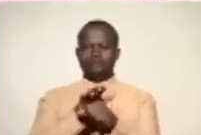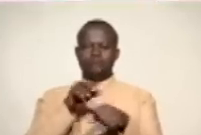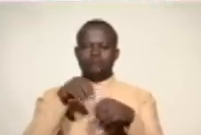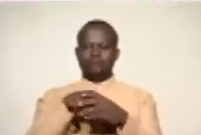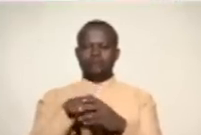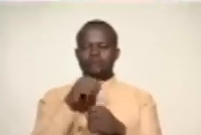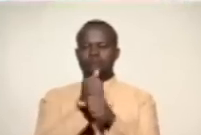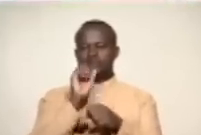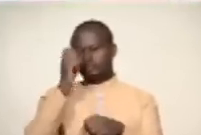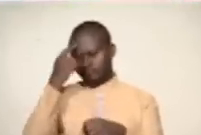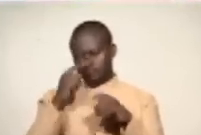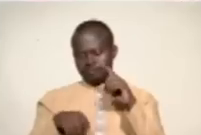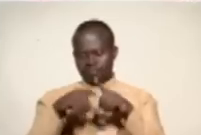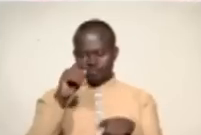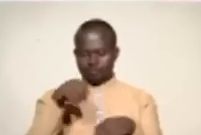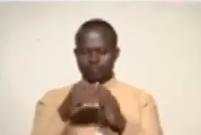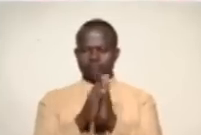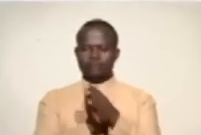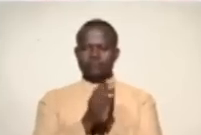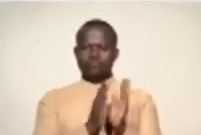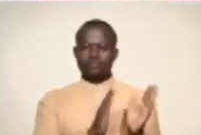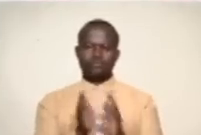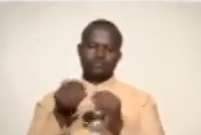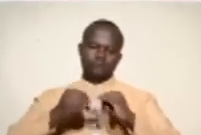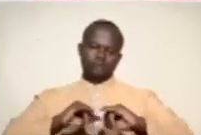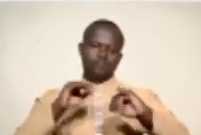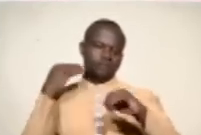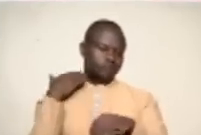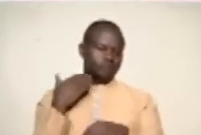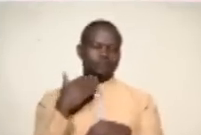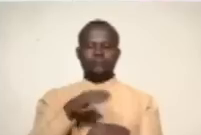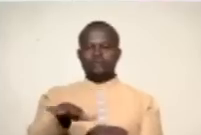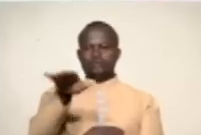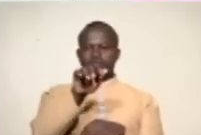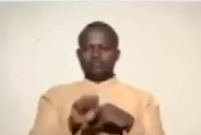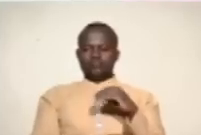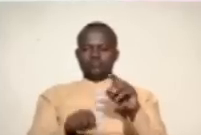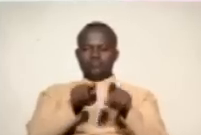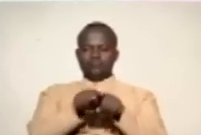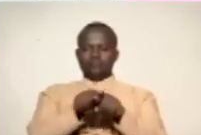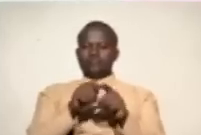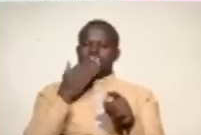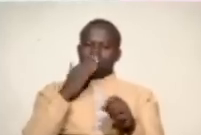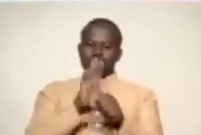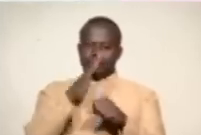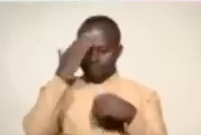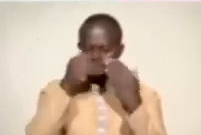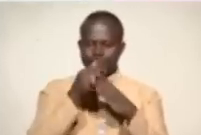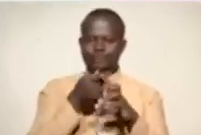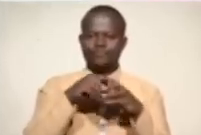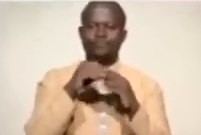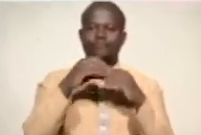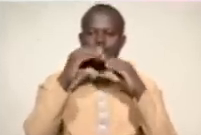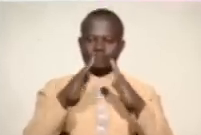bara abakozi ba leta bishwe. Mu mateka yitegurwa n'ishyirwa mu bikorwa rya Jenoside, Intara y'Amajyepfo ifatwa nk'iyagushije ishyano kuko yakomotsemo